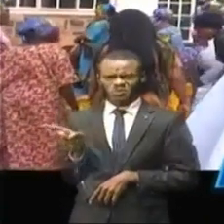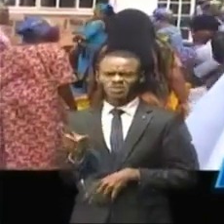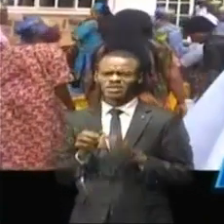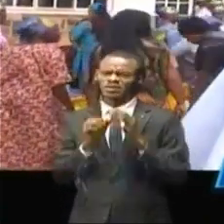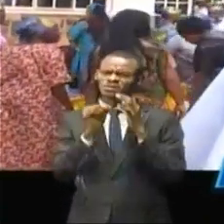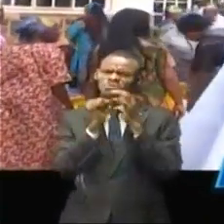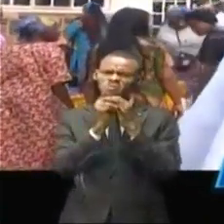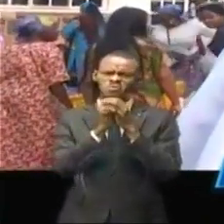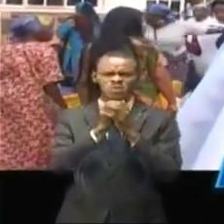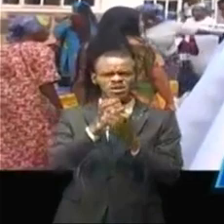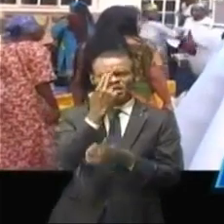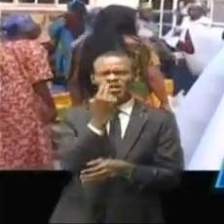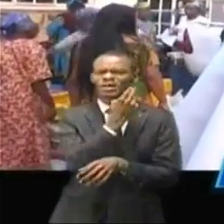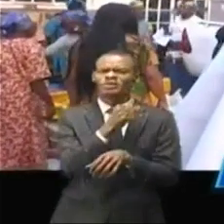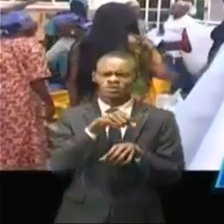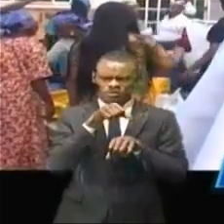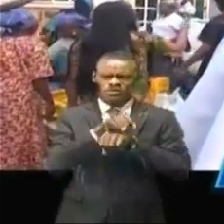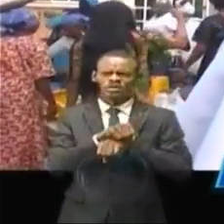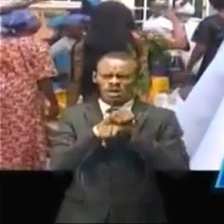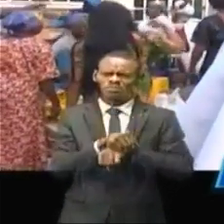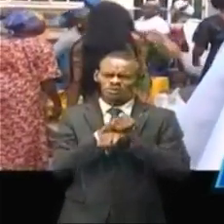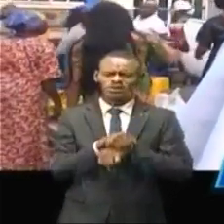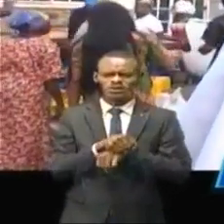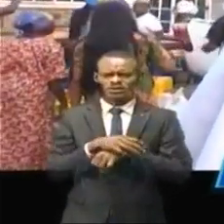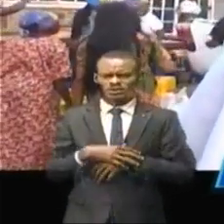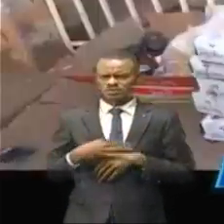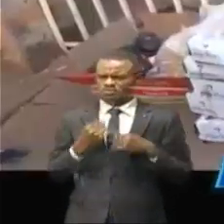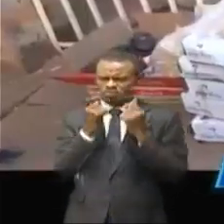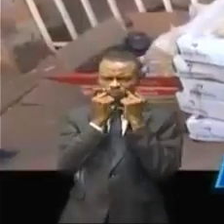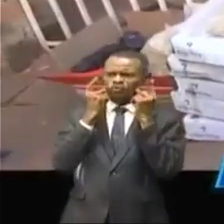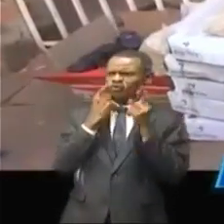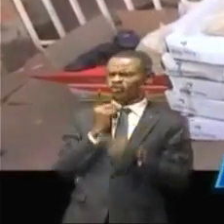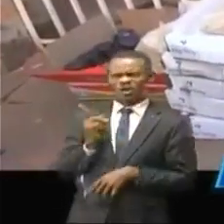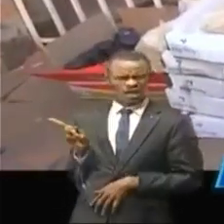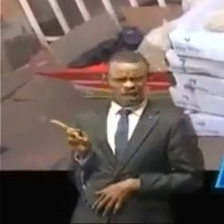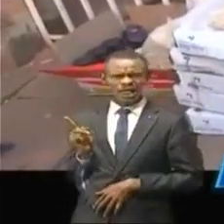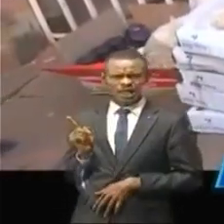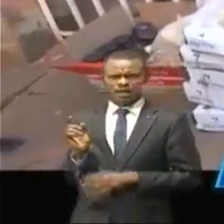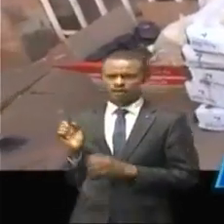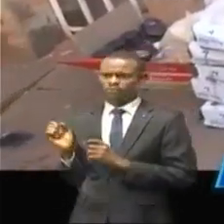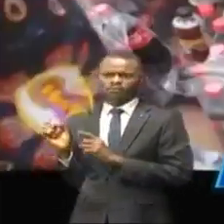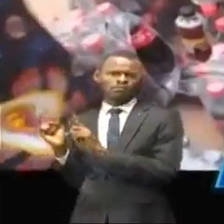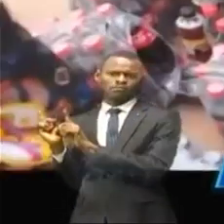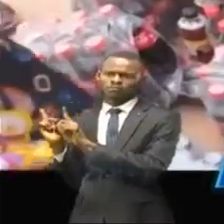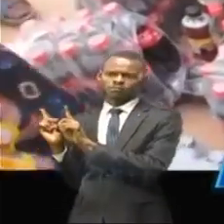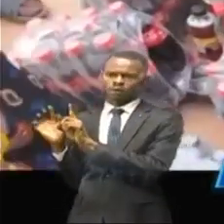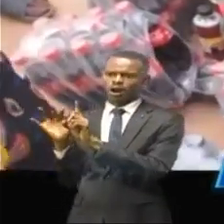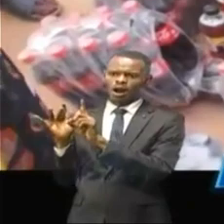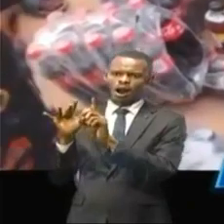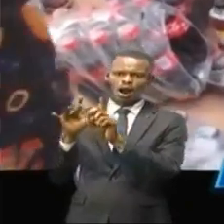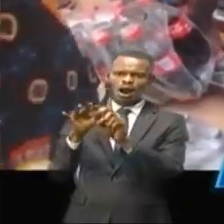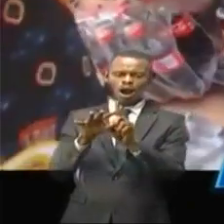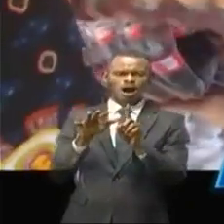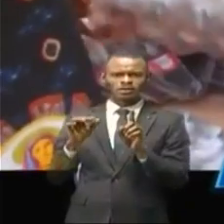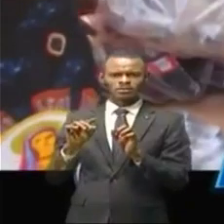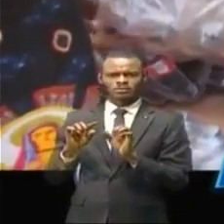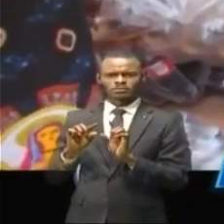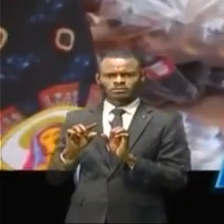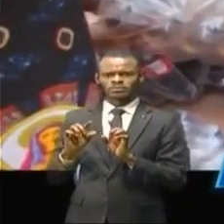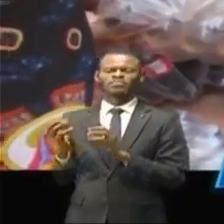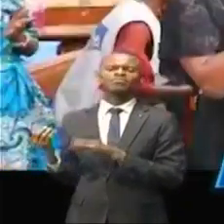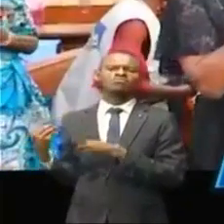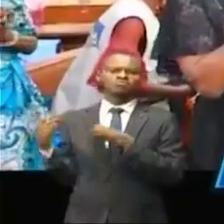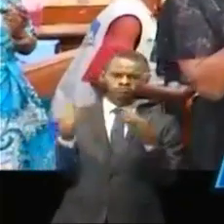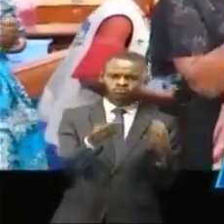catholique. Bon, et puis elle vient de me surprendre avec une forte participation quant à la restauration de